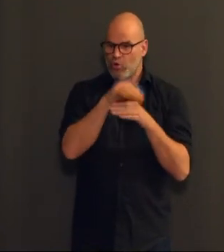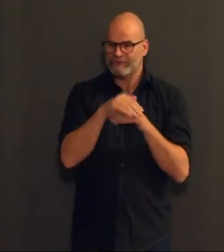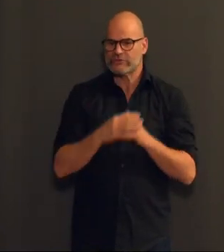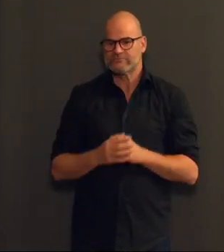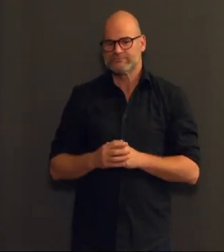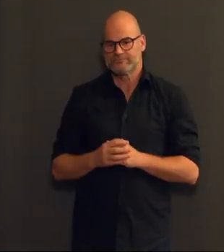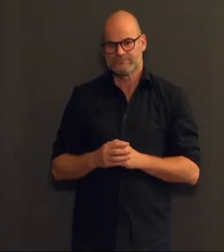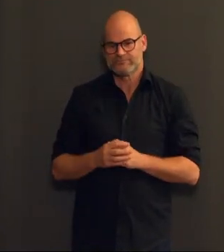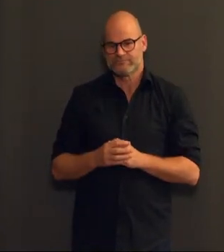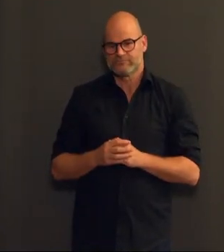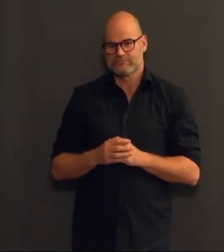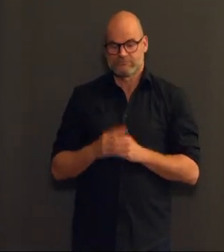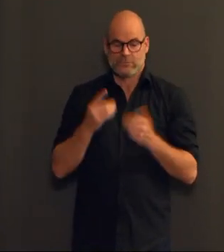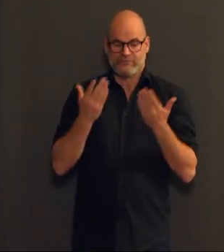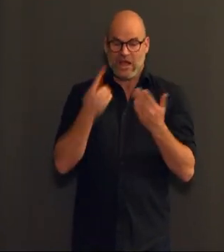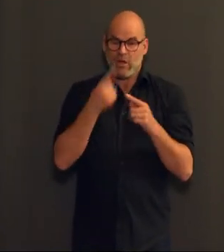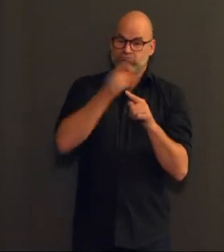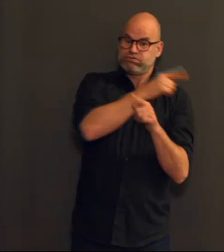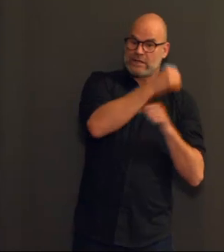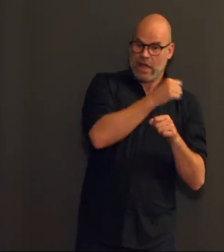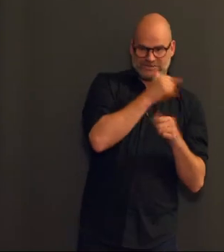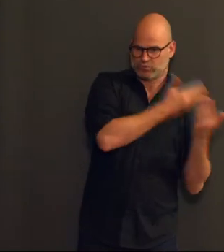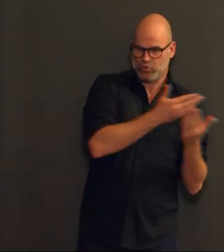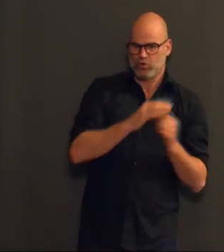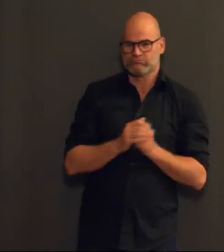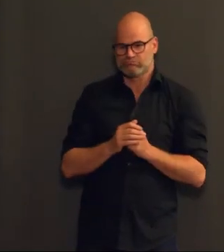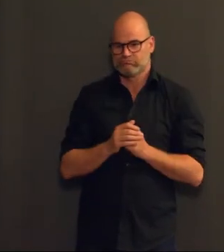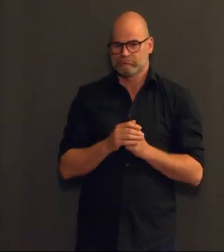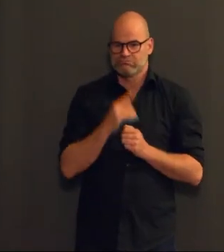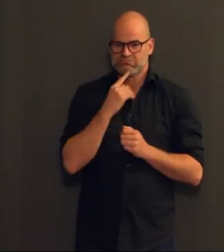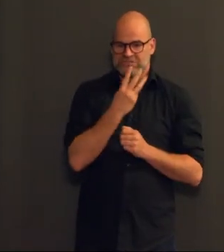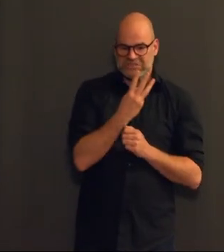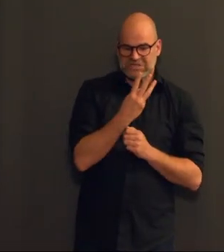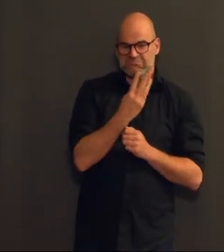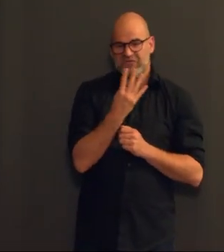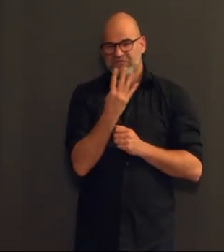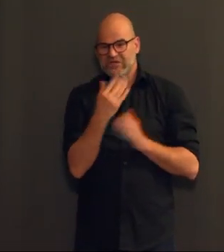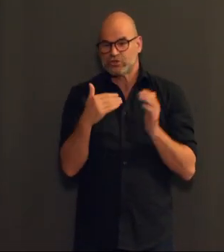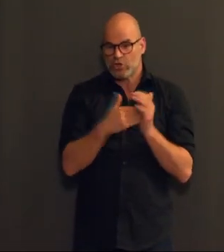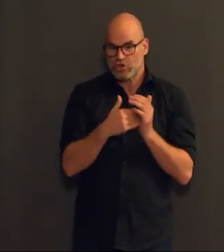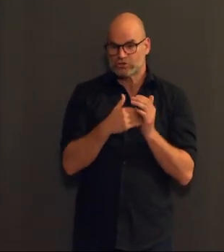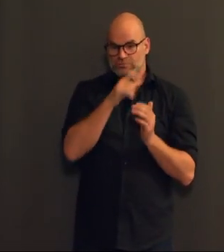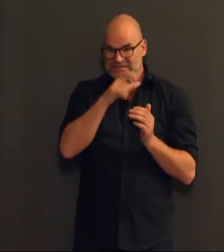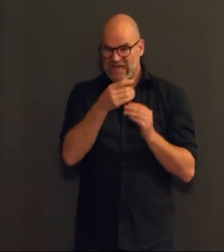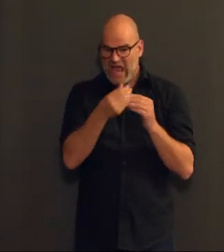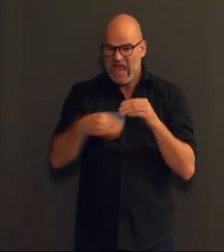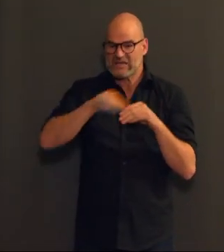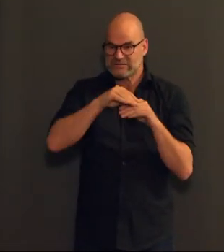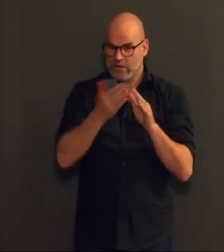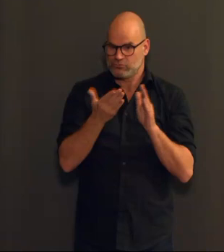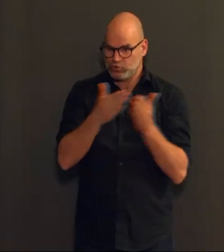3.000, 4.000 gevallen op enkele maanden tijd. En dat is dan zonder